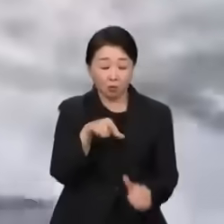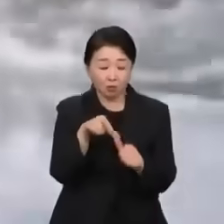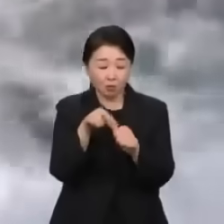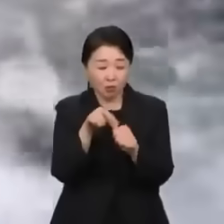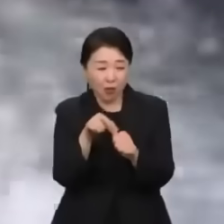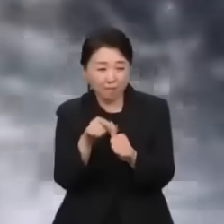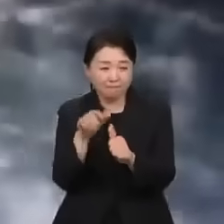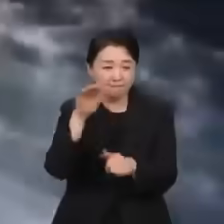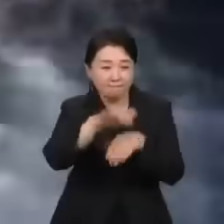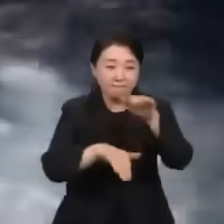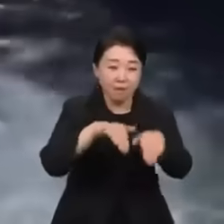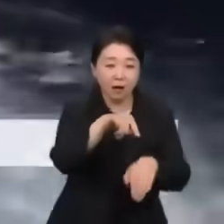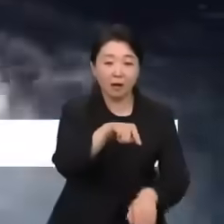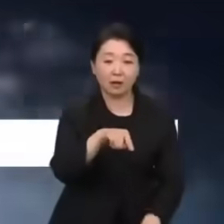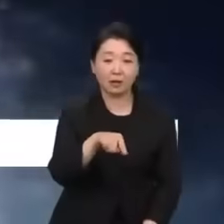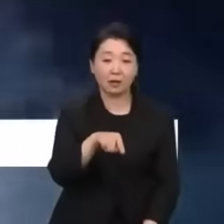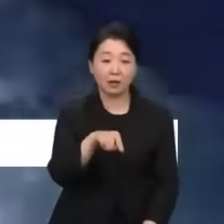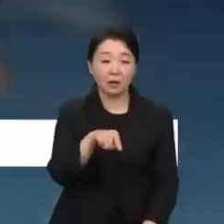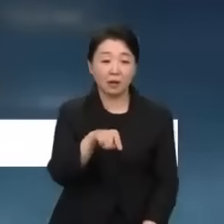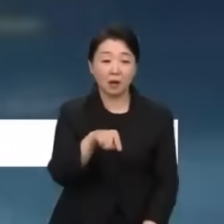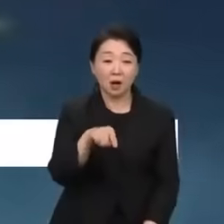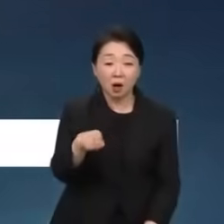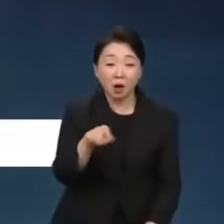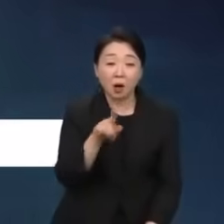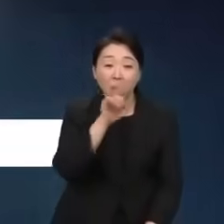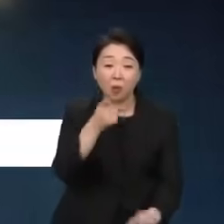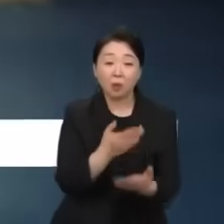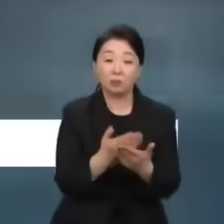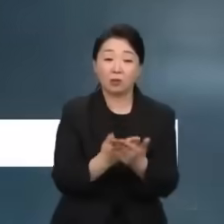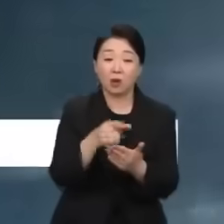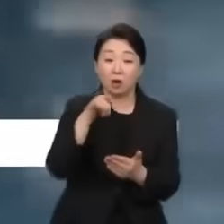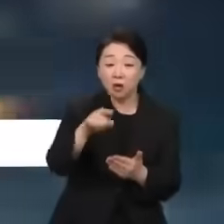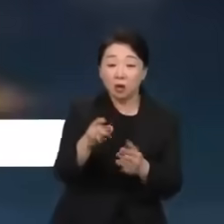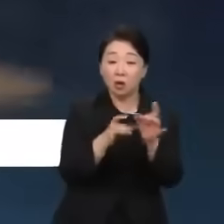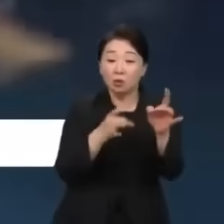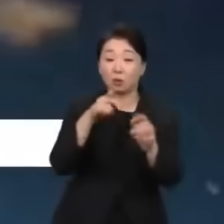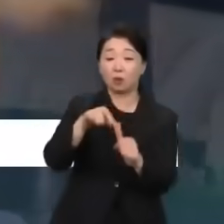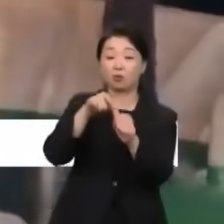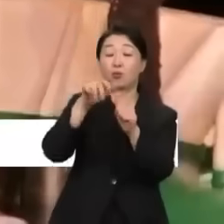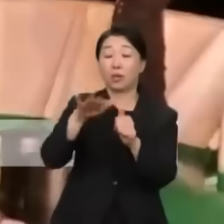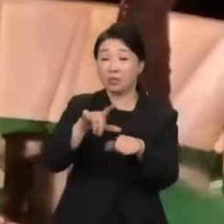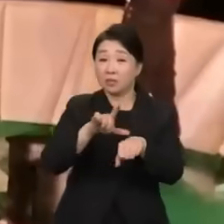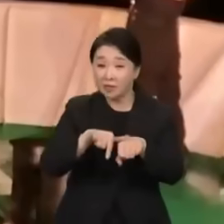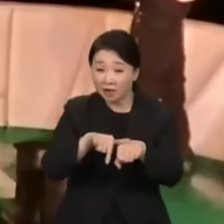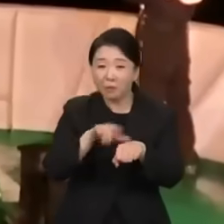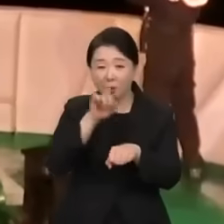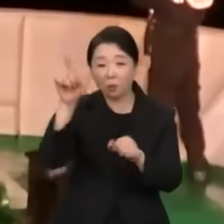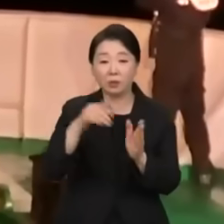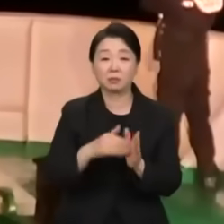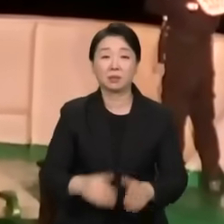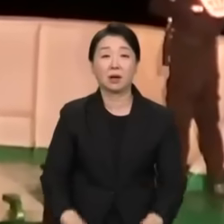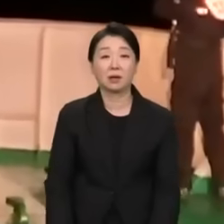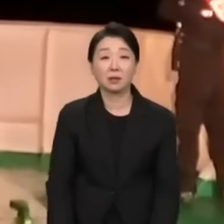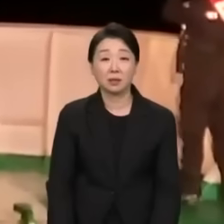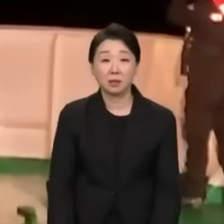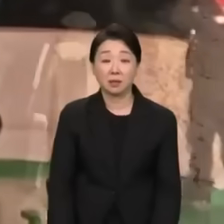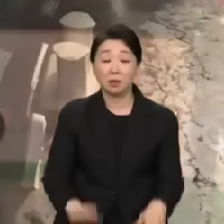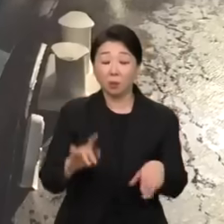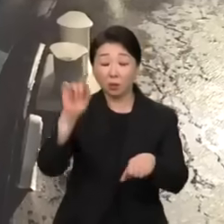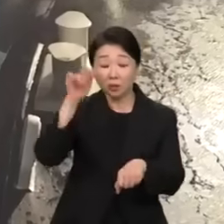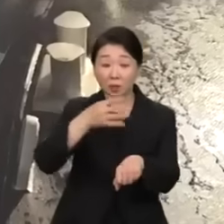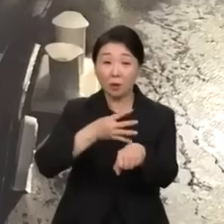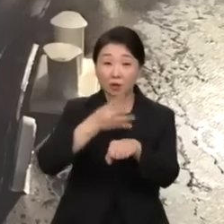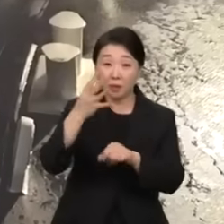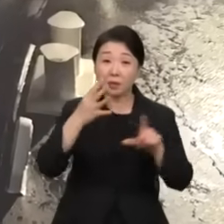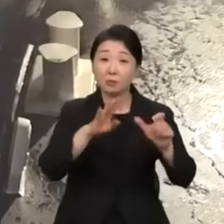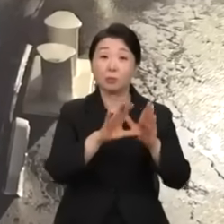다가갑니다. 실장님, 보고해 주세요. 네, 여기는 통영 구조대 선체가. 오늘 새벽 4시 15분쯤 통영